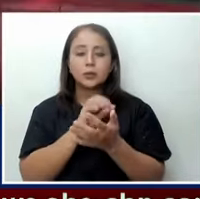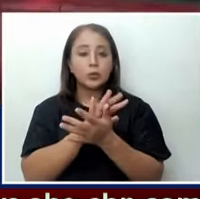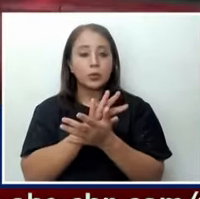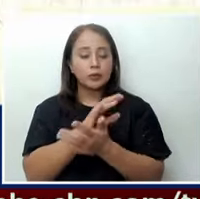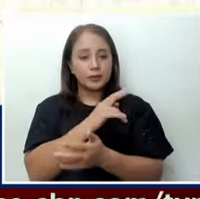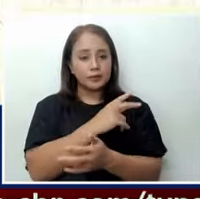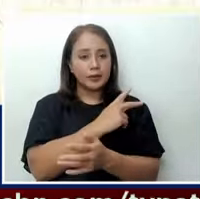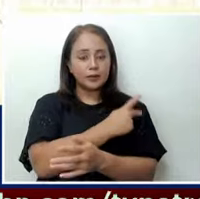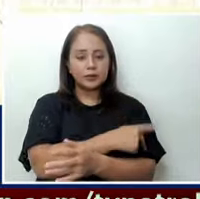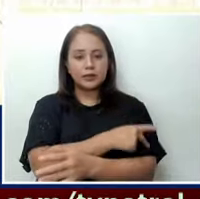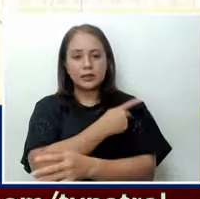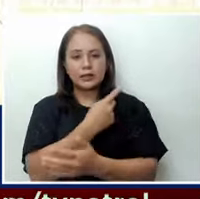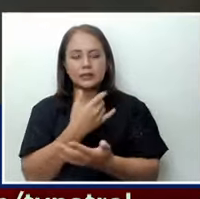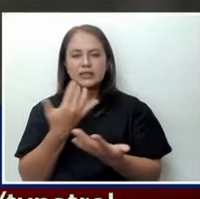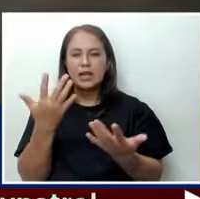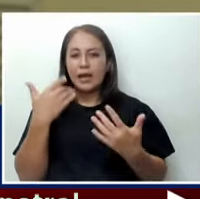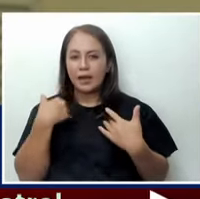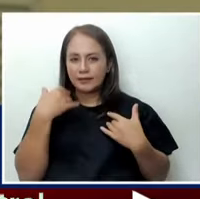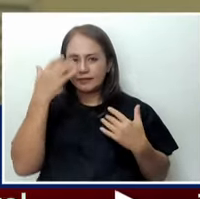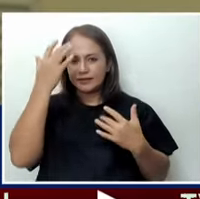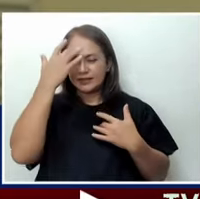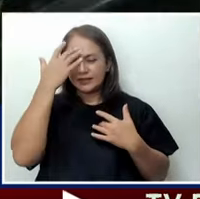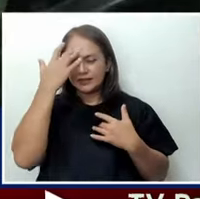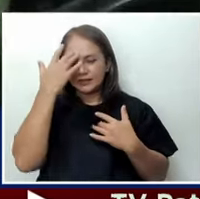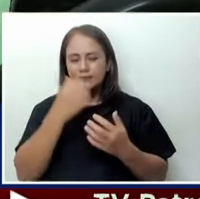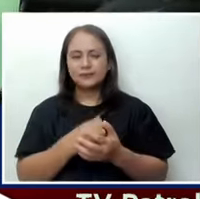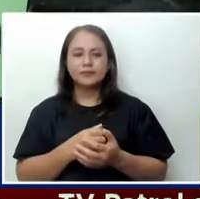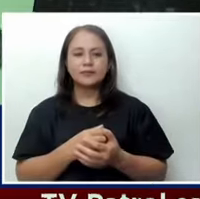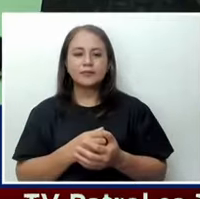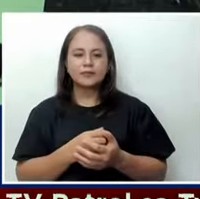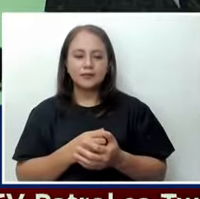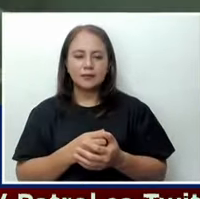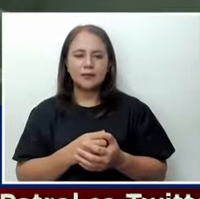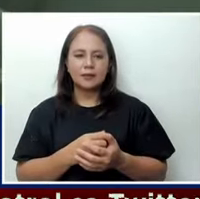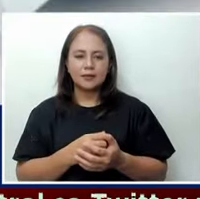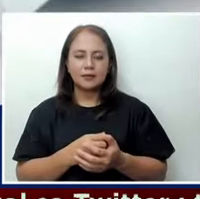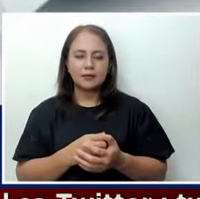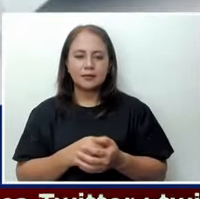na immunocompromised o may comorbidities.